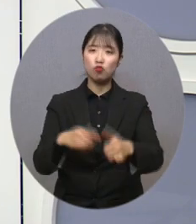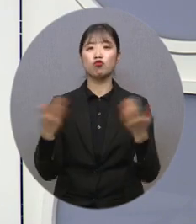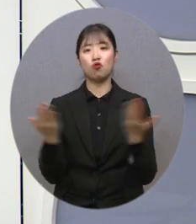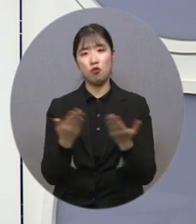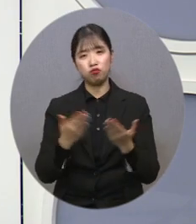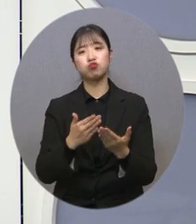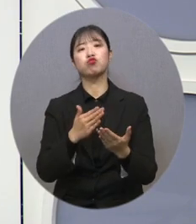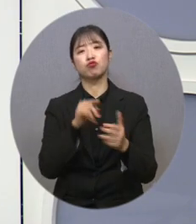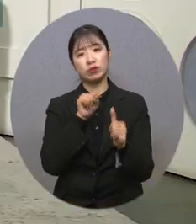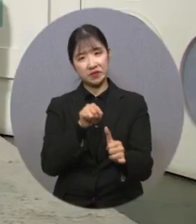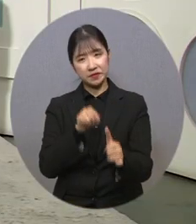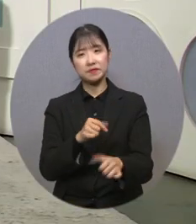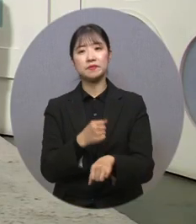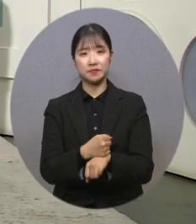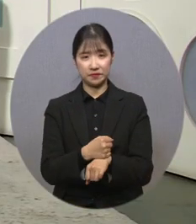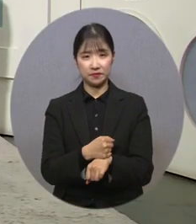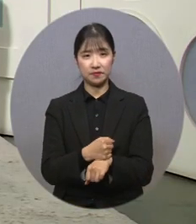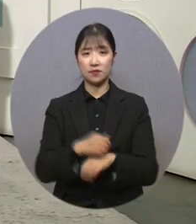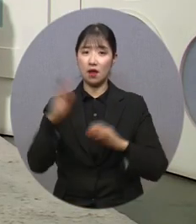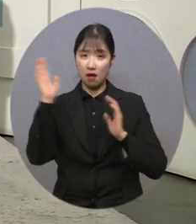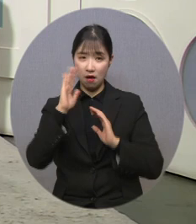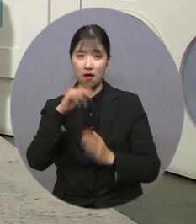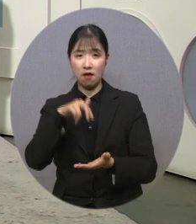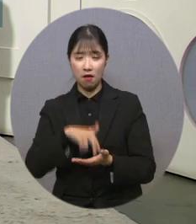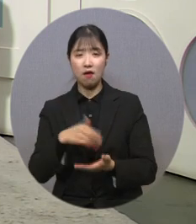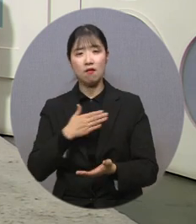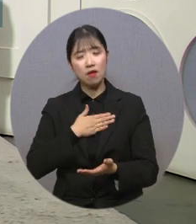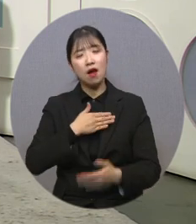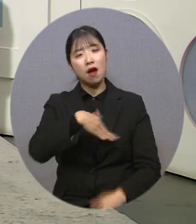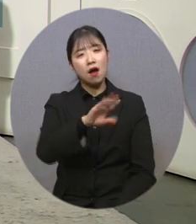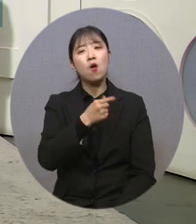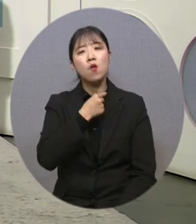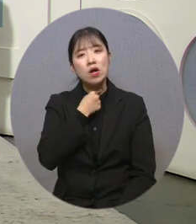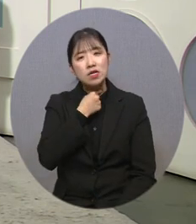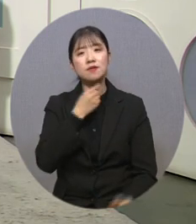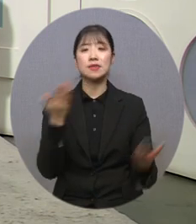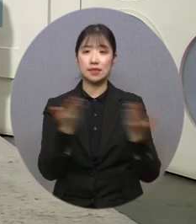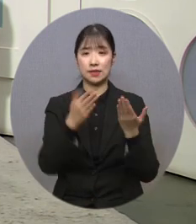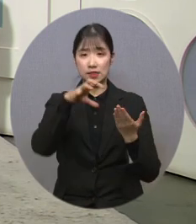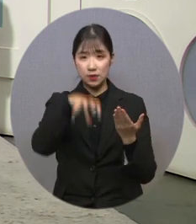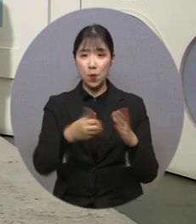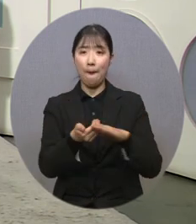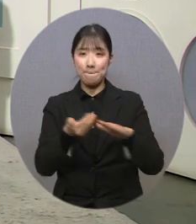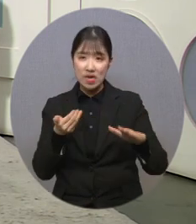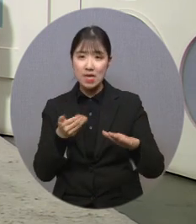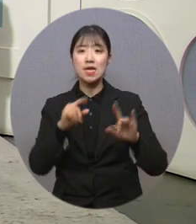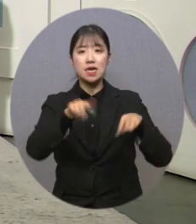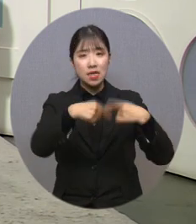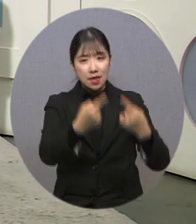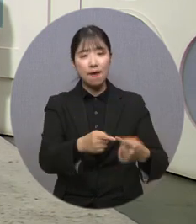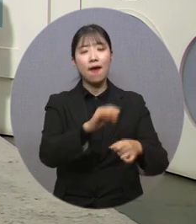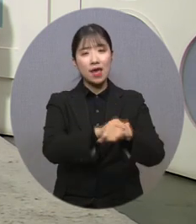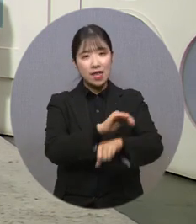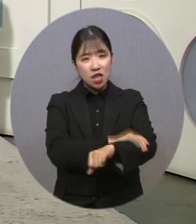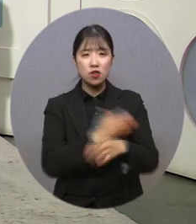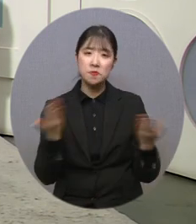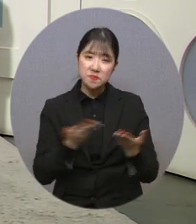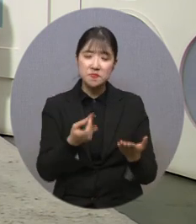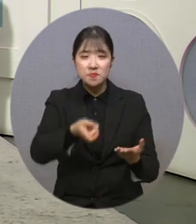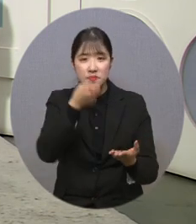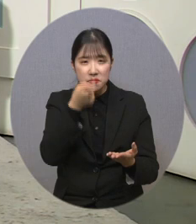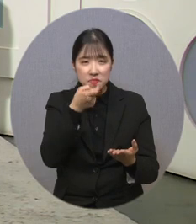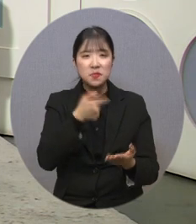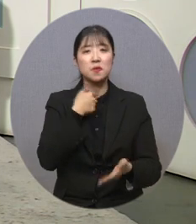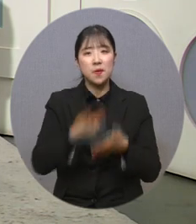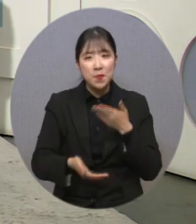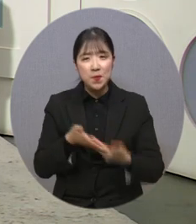또 업무를 시키고 학생들은 자기가 가고 싶은 직장에 미리 가서 인턴 생활을 하면서 취업에